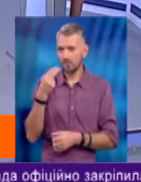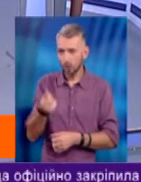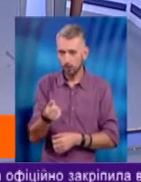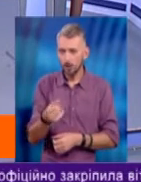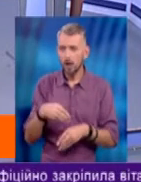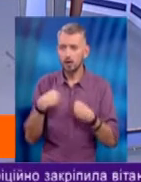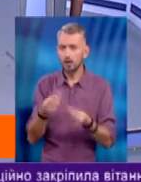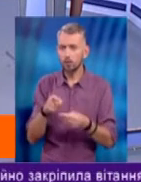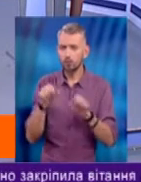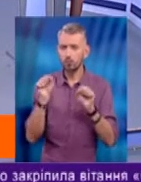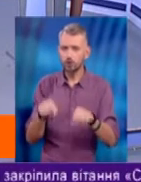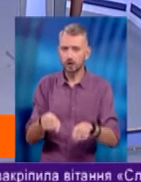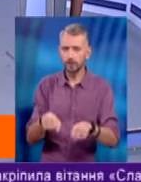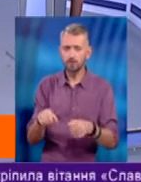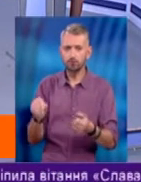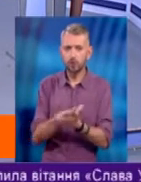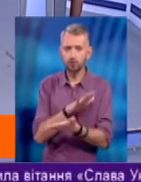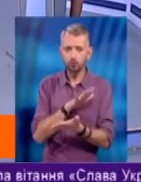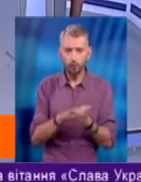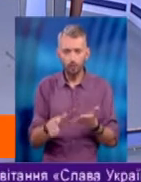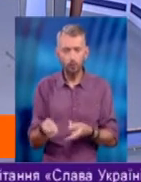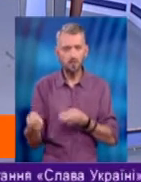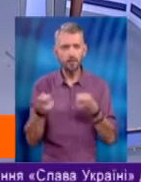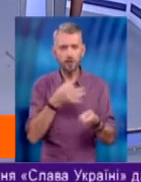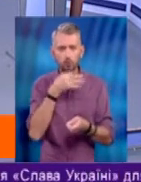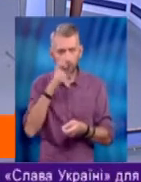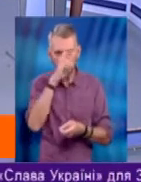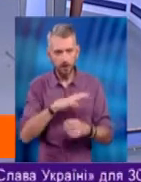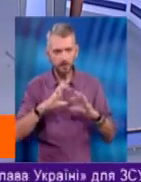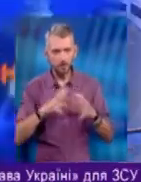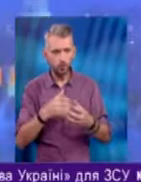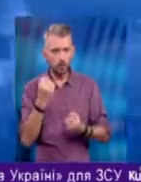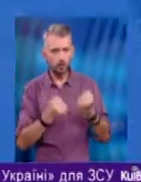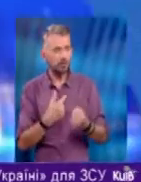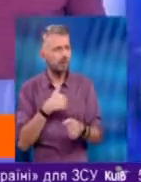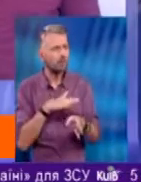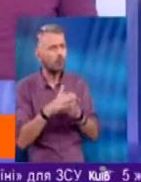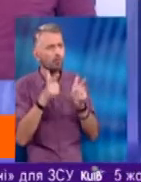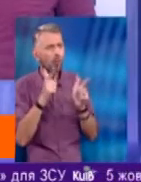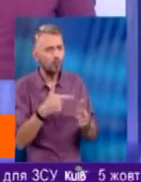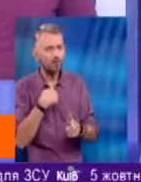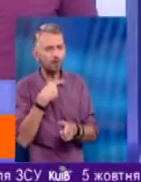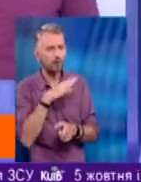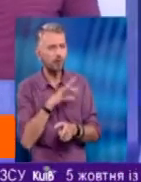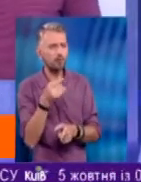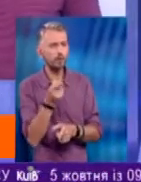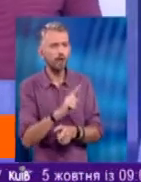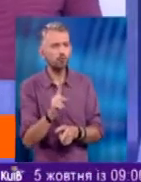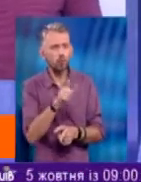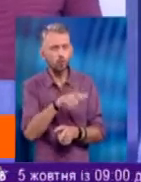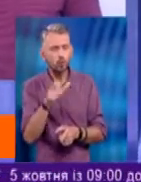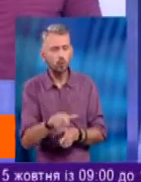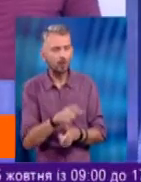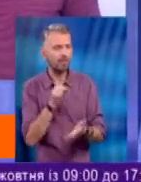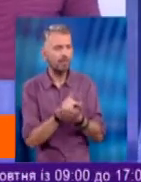і дамо їй можливість безкоштовно привезти з будь-якої країни світу автомобіль. З вами цілком погоджуюсь. Дивіться, я кажу не про те, що люди не